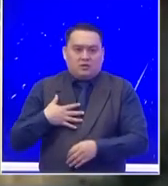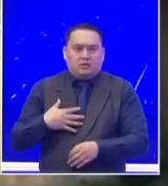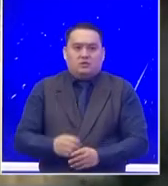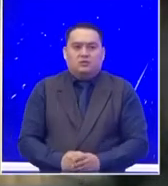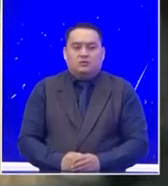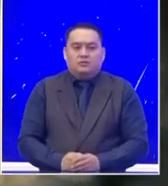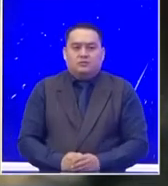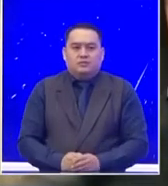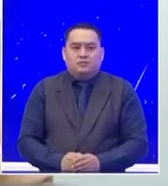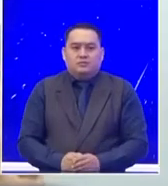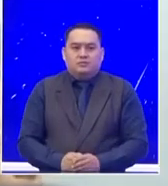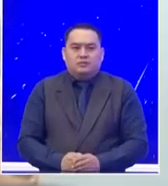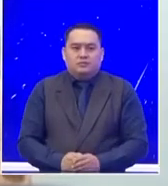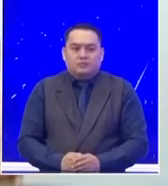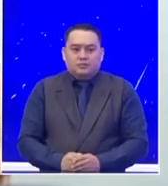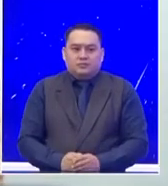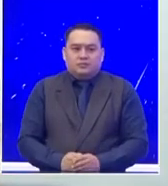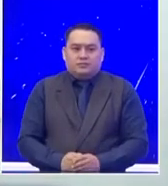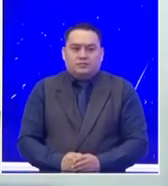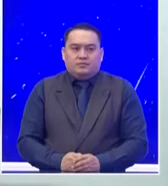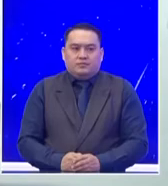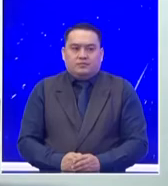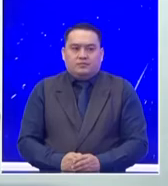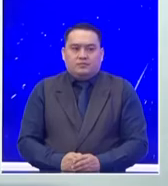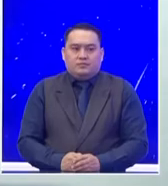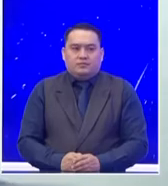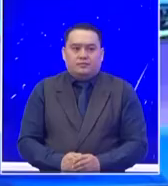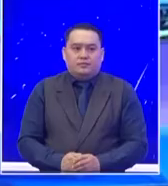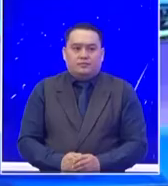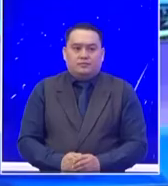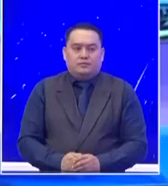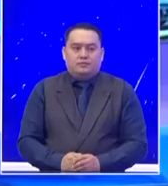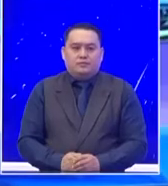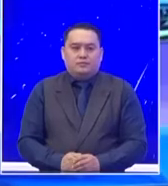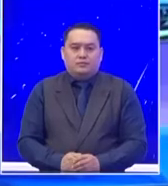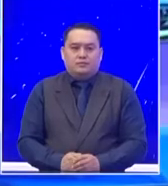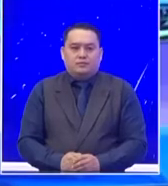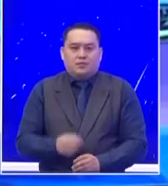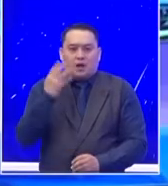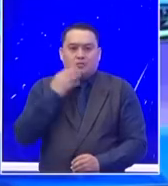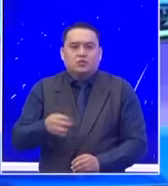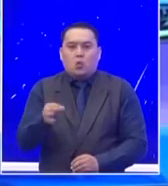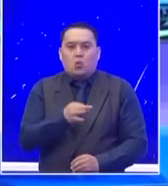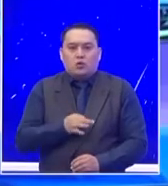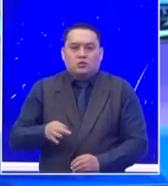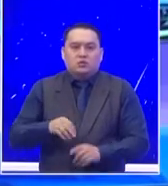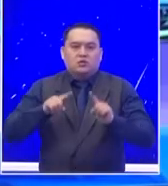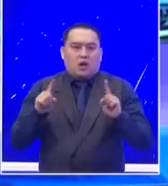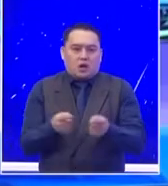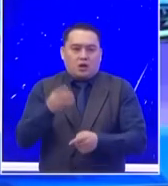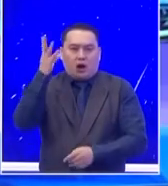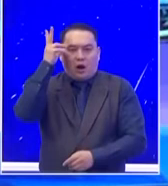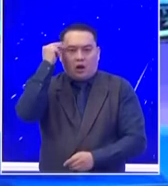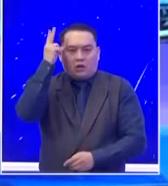несовместимые с жизнью. В Алматинской области уменьшилось